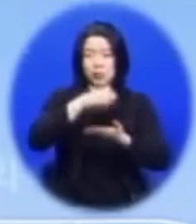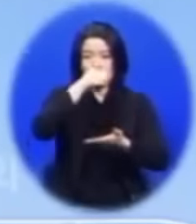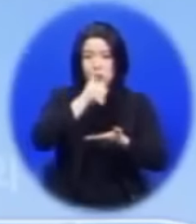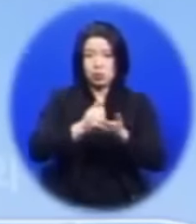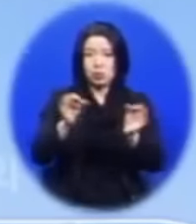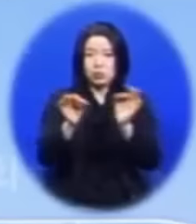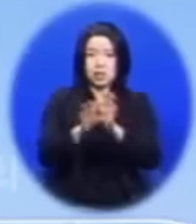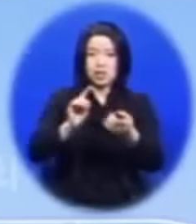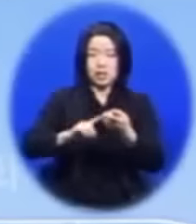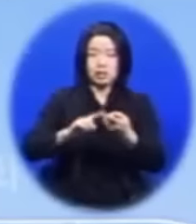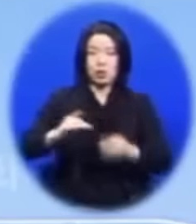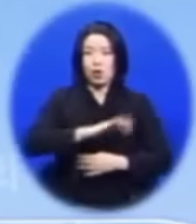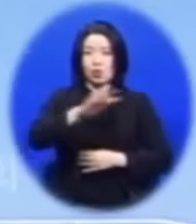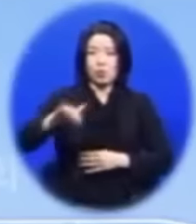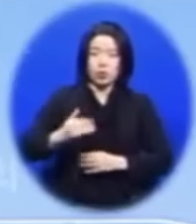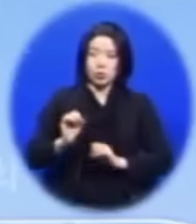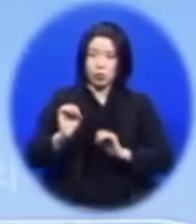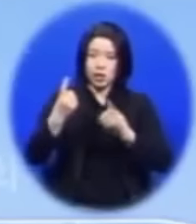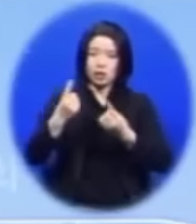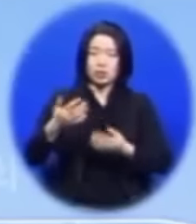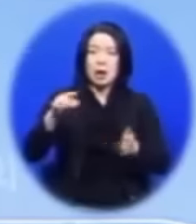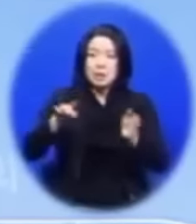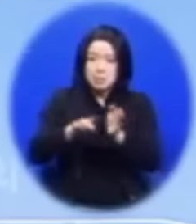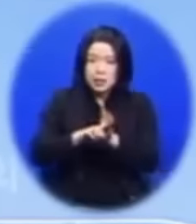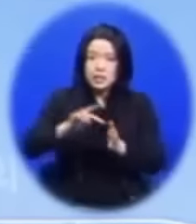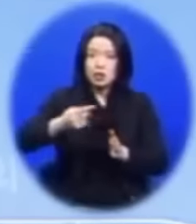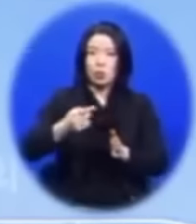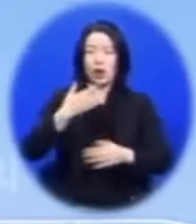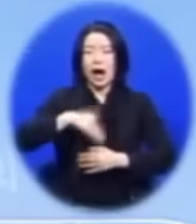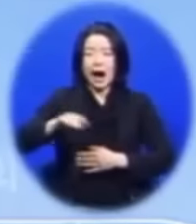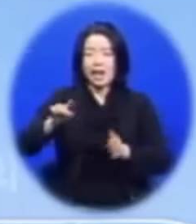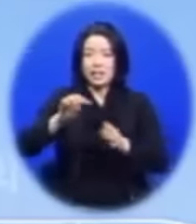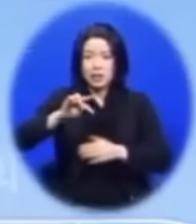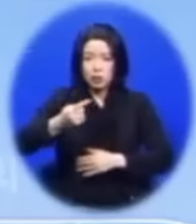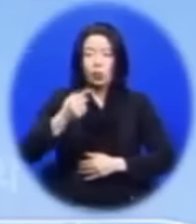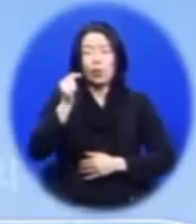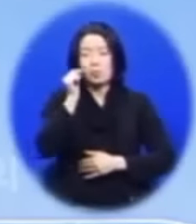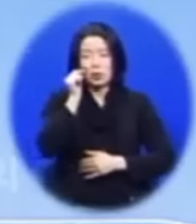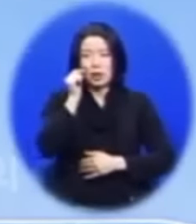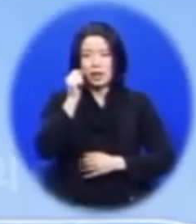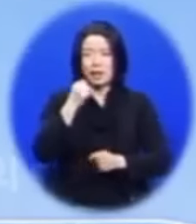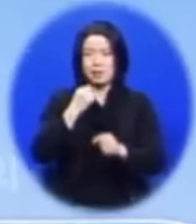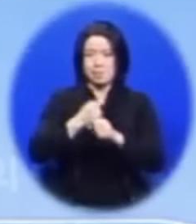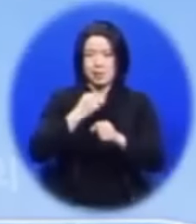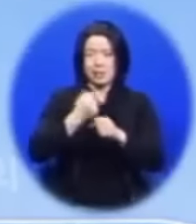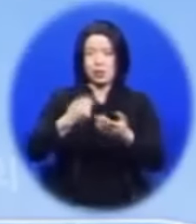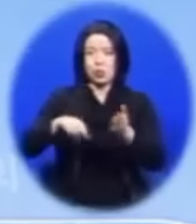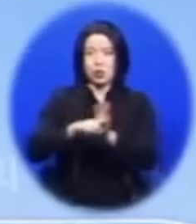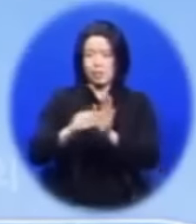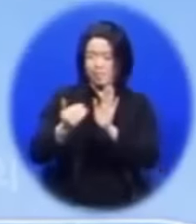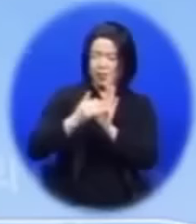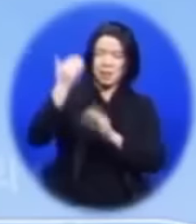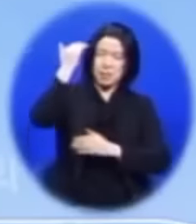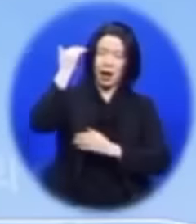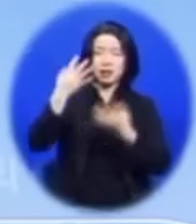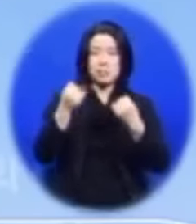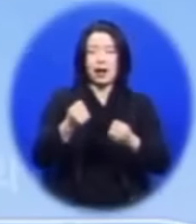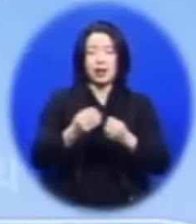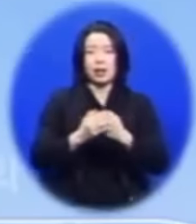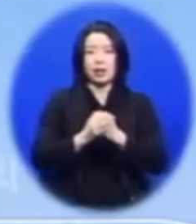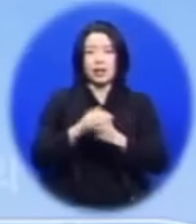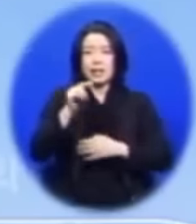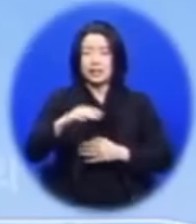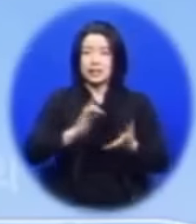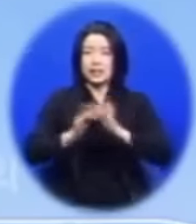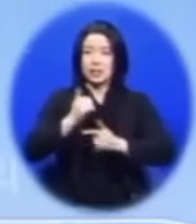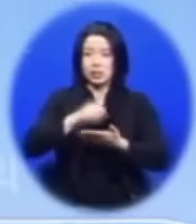우리로 믿지도 알지도 못하게 하려고 발악을 하는데 그 예수님의 속죄를 믿지 못하게